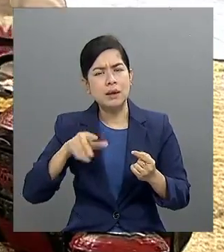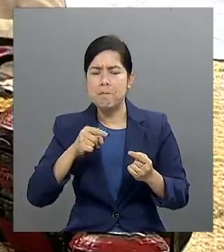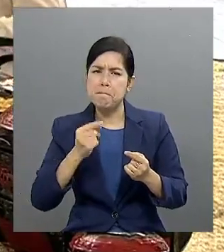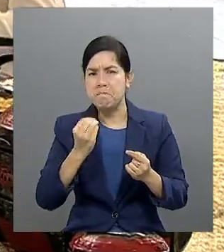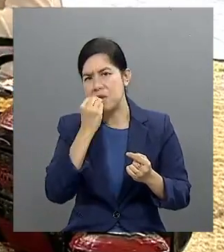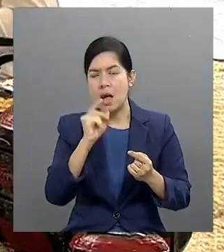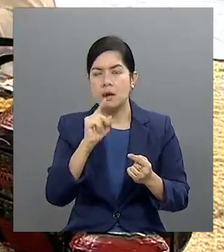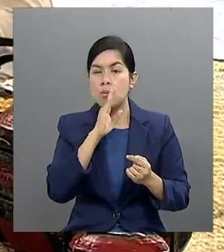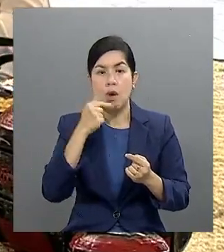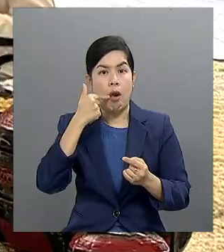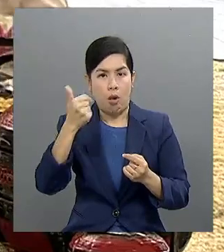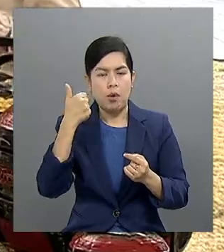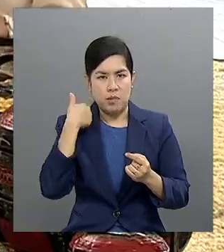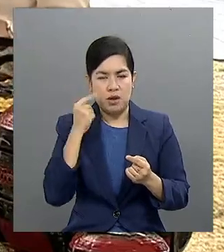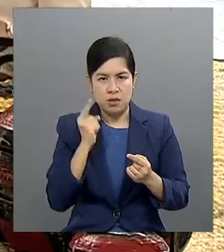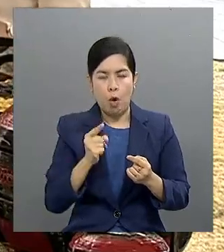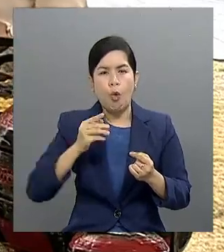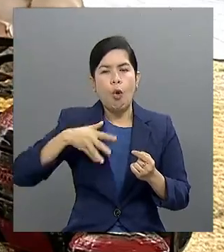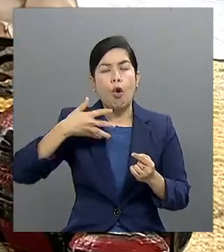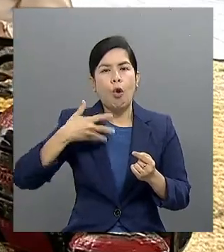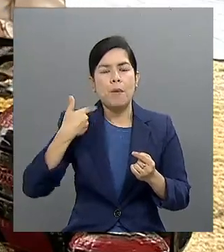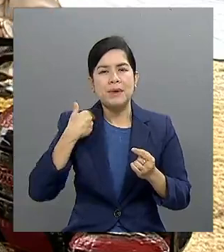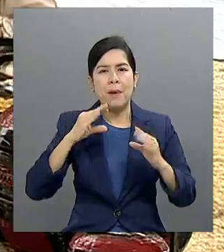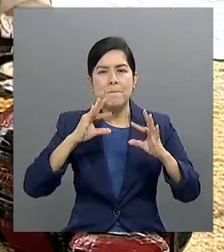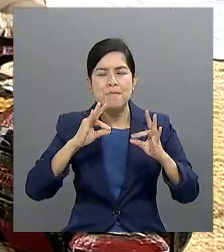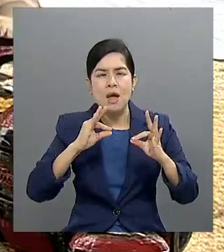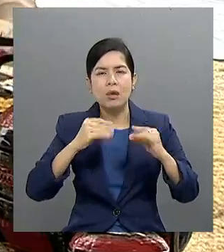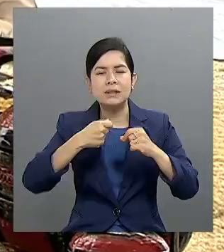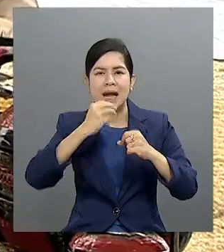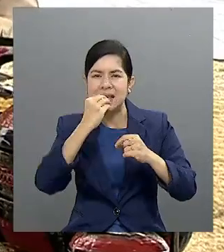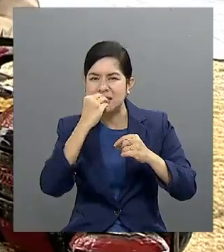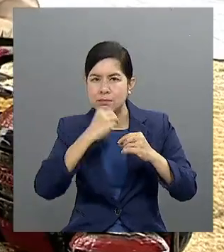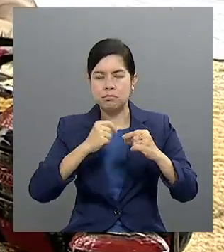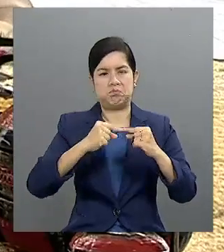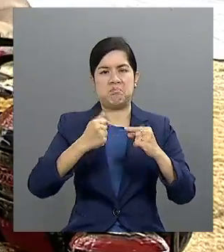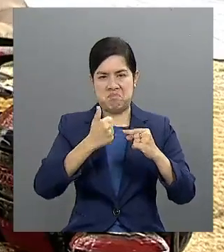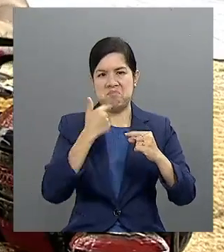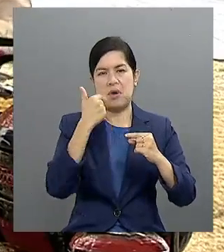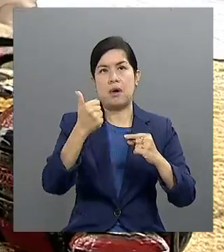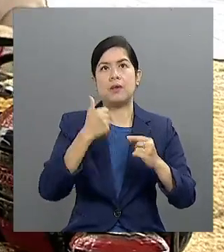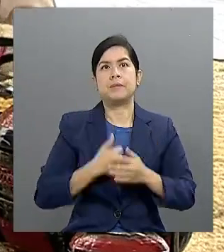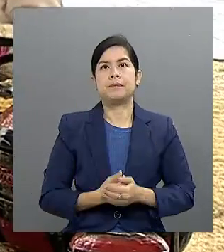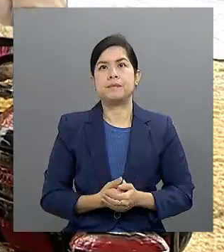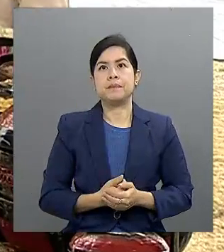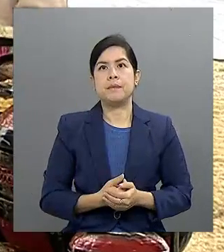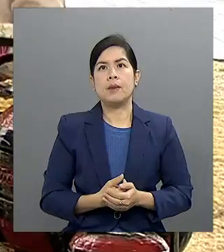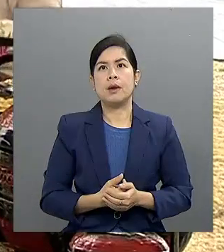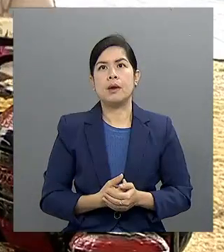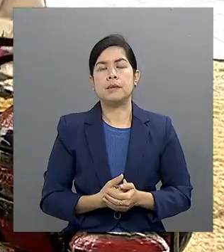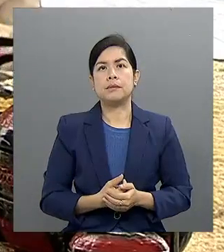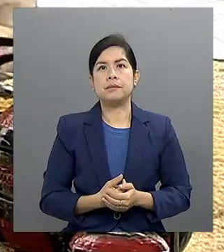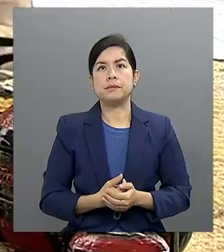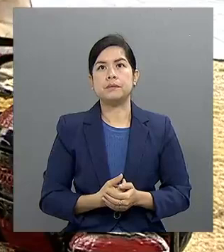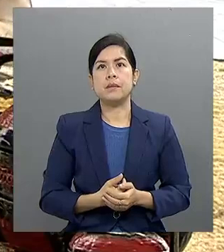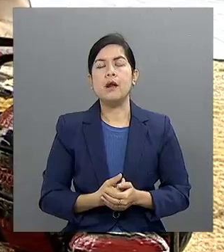ความเหนียวของแป้งเพราะถ้าวางไว้เขาจะแข็งขึ้นนิดหน่อย อ่ะงั้นเดี๋ยวพี่ยุ้ยรับบท ขอรับบทนะคะในการชิมขน